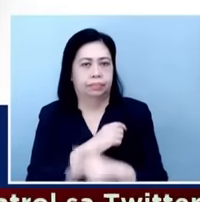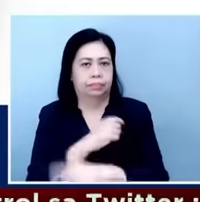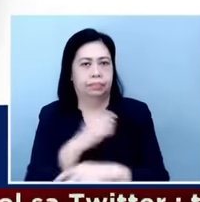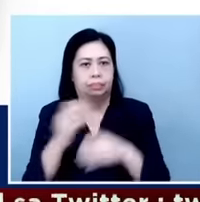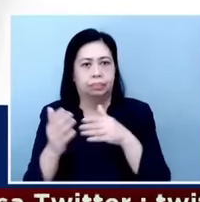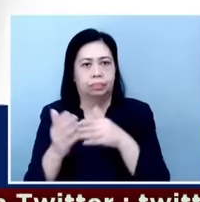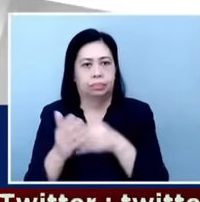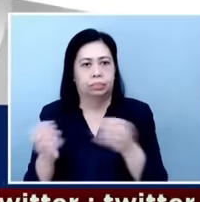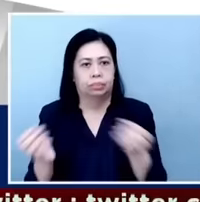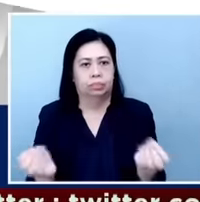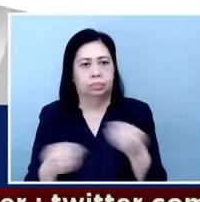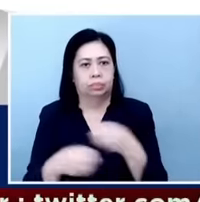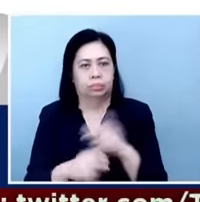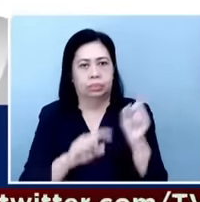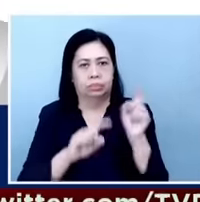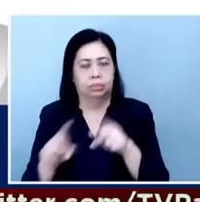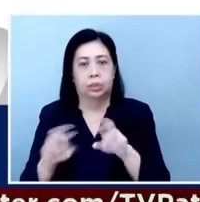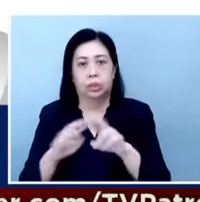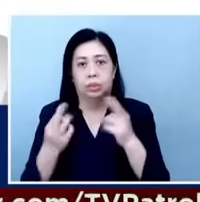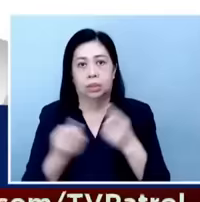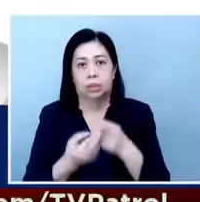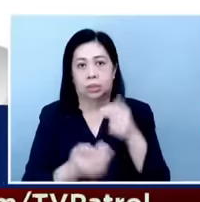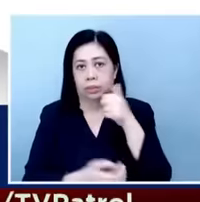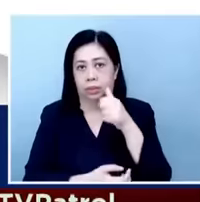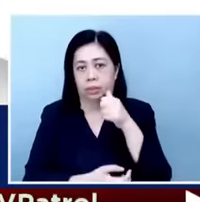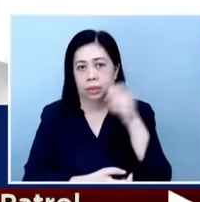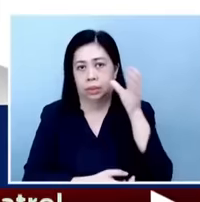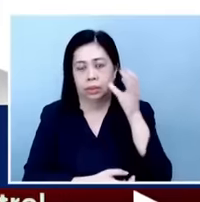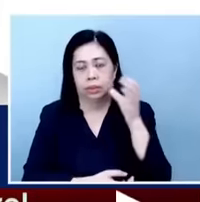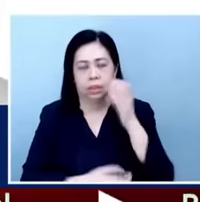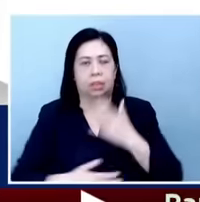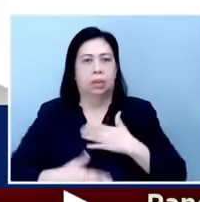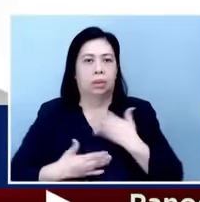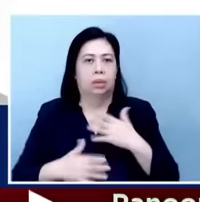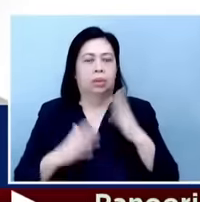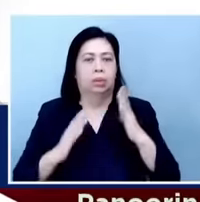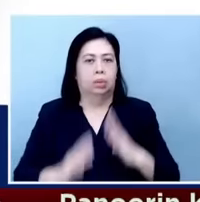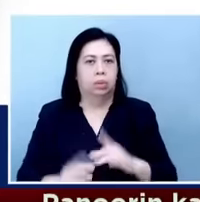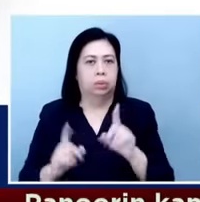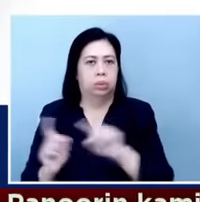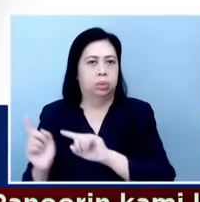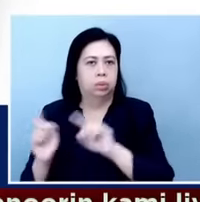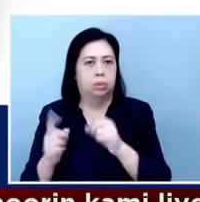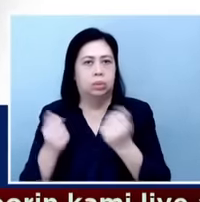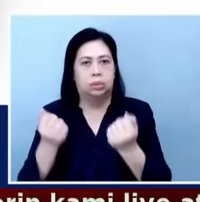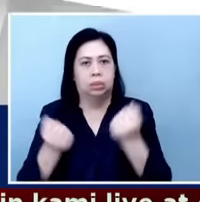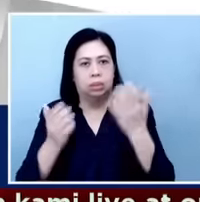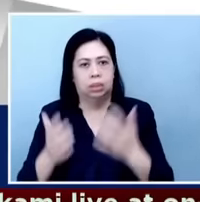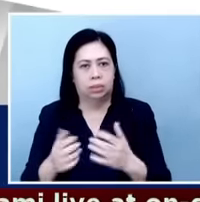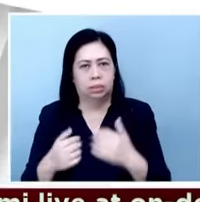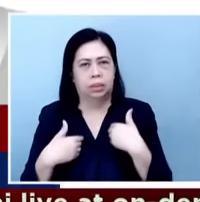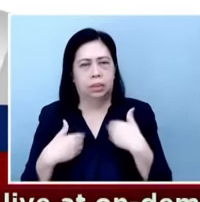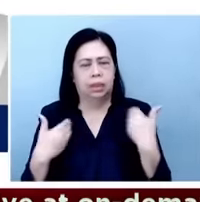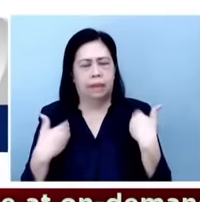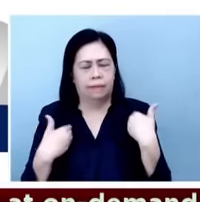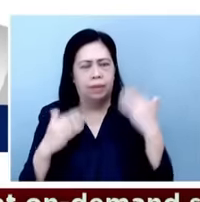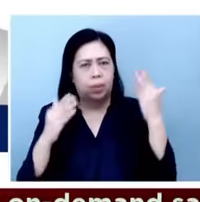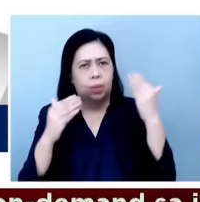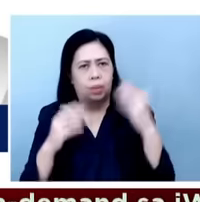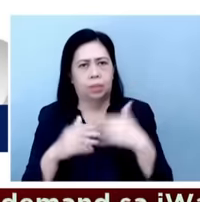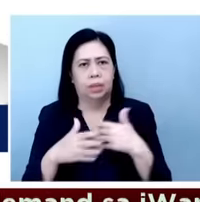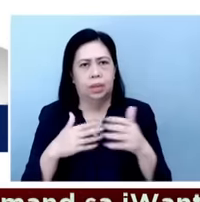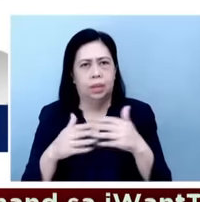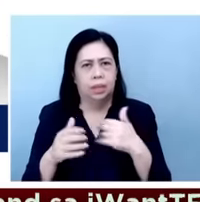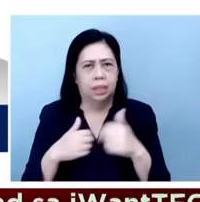Office. Dumating ang mga kaanak ni Catherine at ikinatuwa ang paglutang ni Magpantay. Nagkakaroon ako ng pag-asa kahit na nga ika nandoon